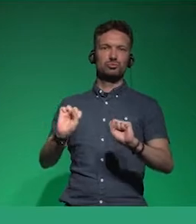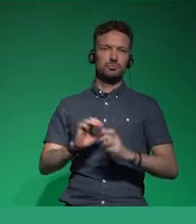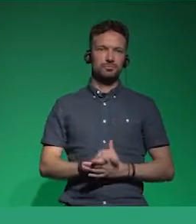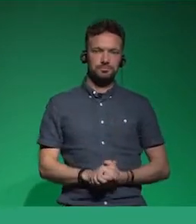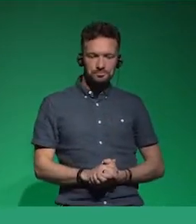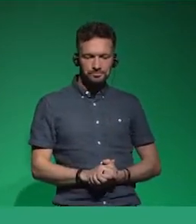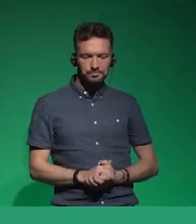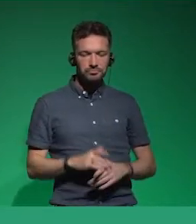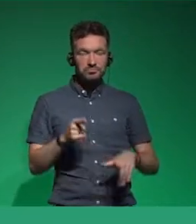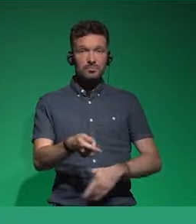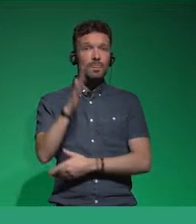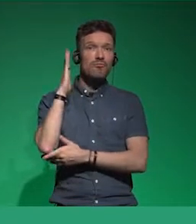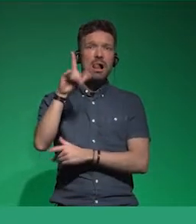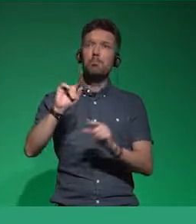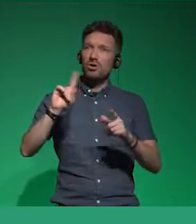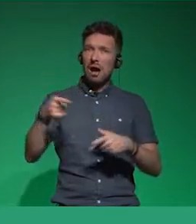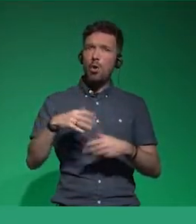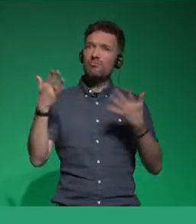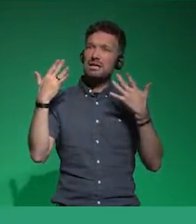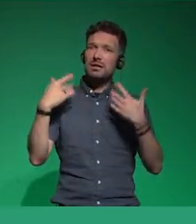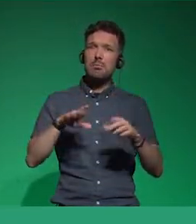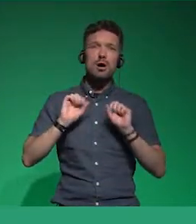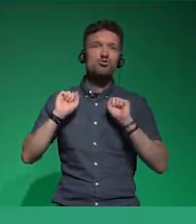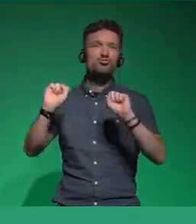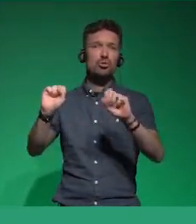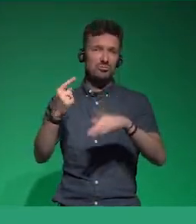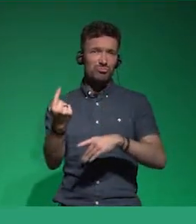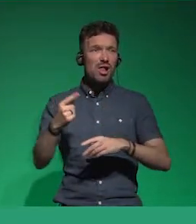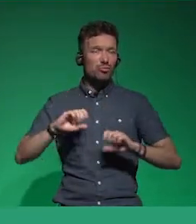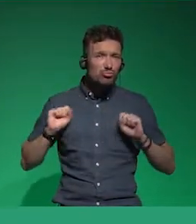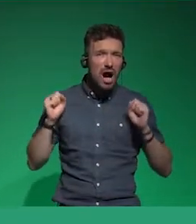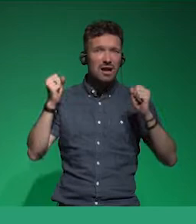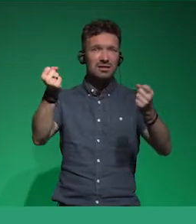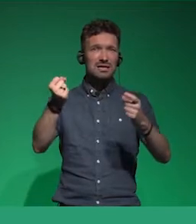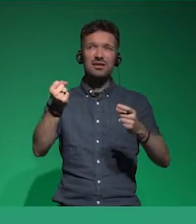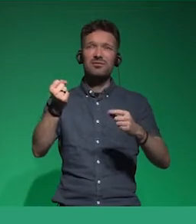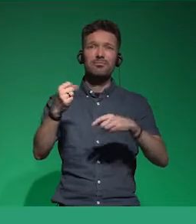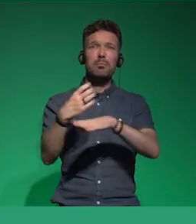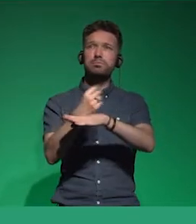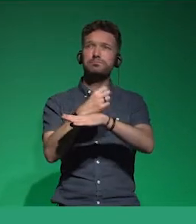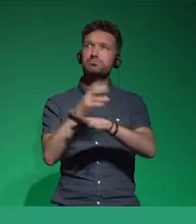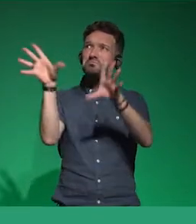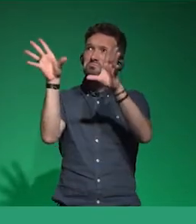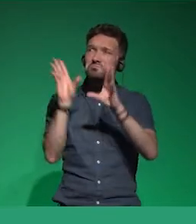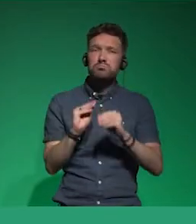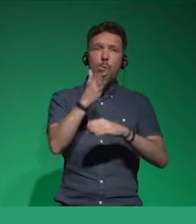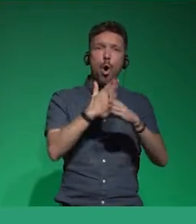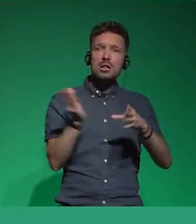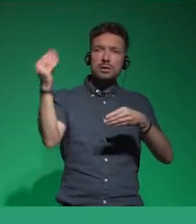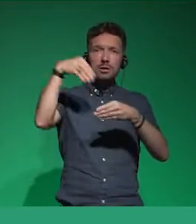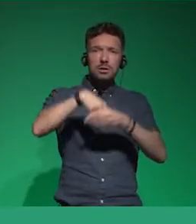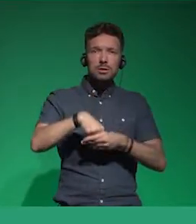Unser Wald ist Klimaschützer, indem er der Atmosphäre den Kohlenstoff entzieht und im Holz speichert. In